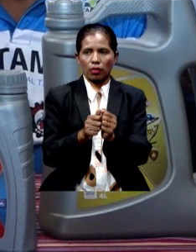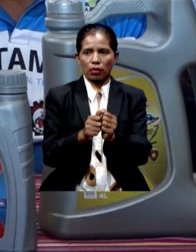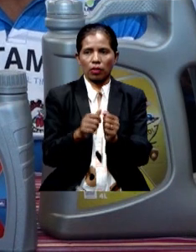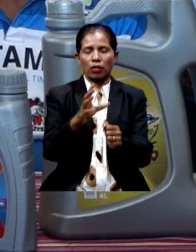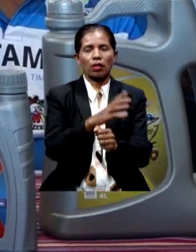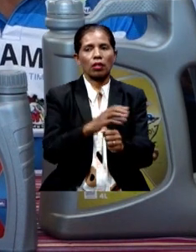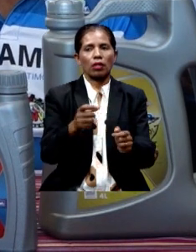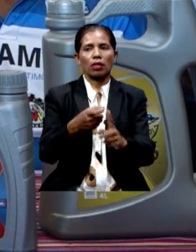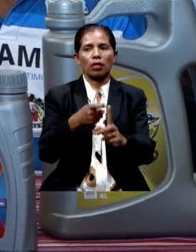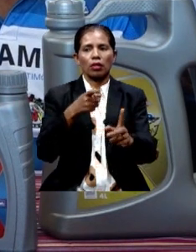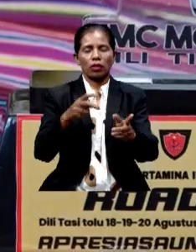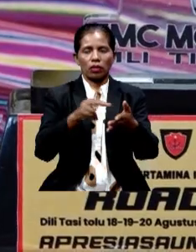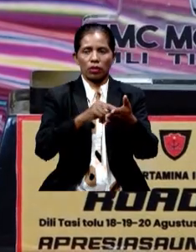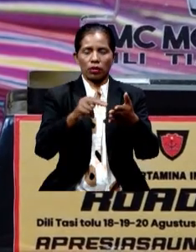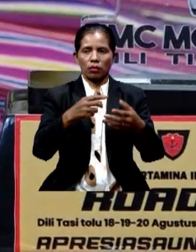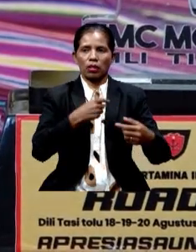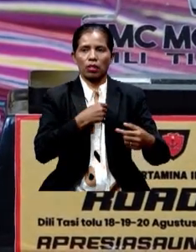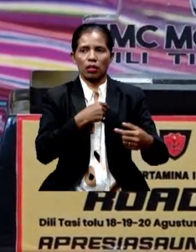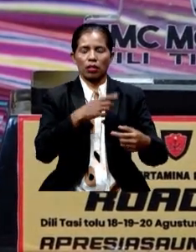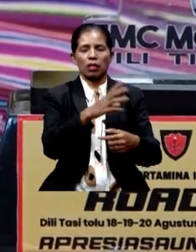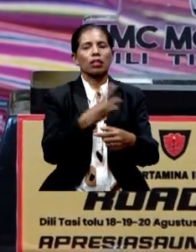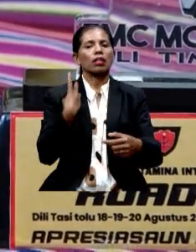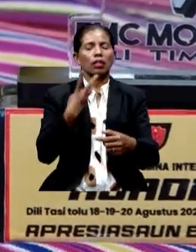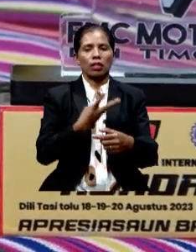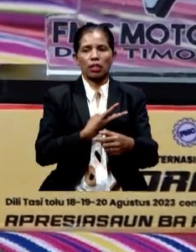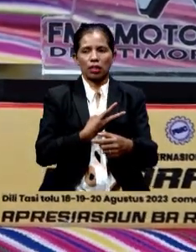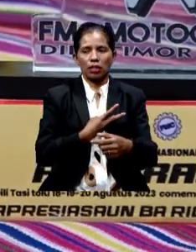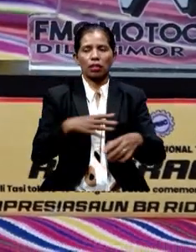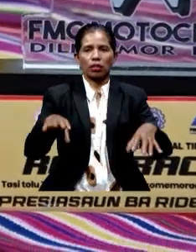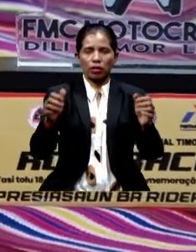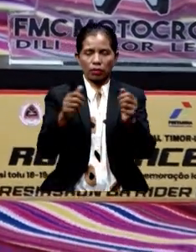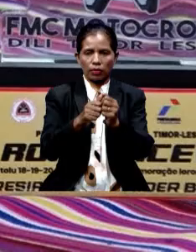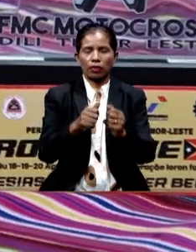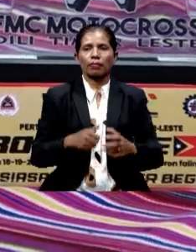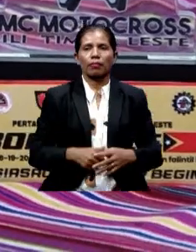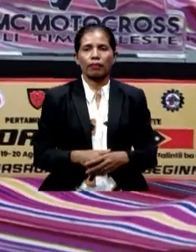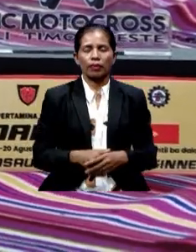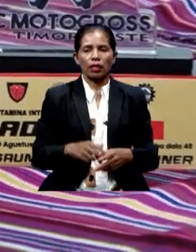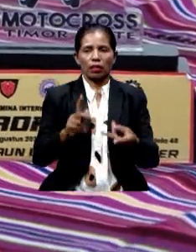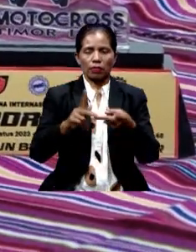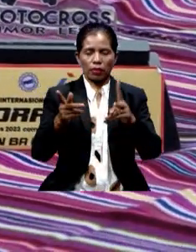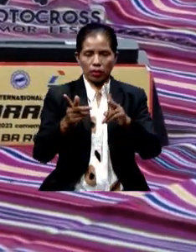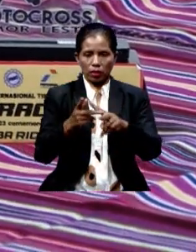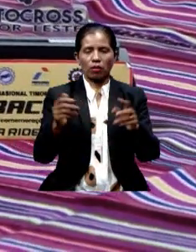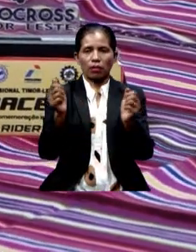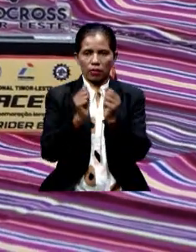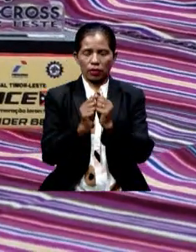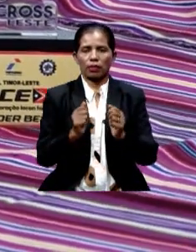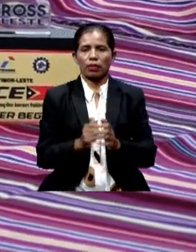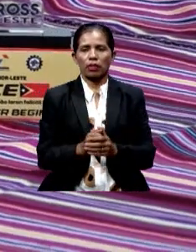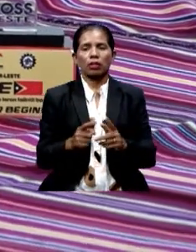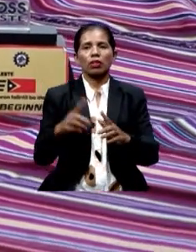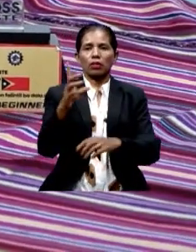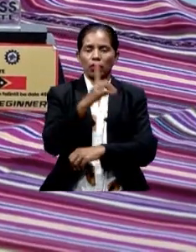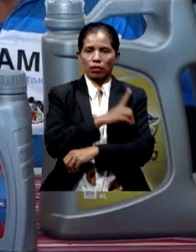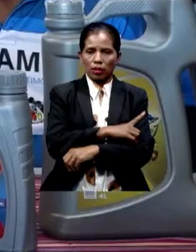Lamborghini. Jadi Lamborghini Squadra Corsa ini adalah kita sebagai technical partnernya. Jadi hari ini